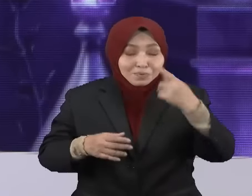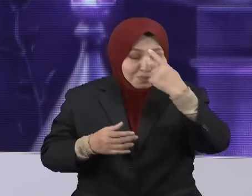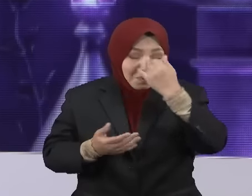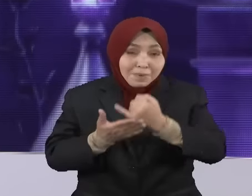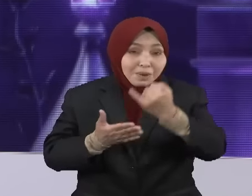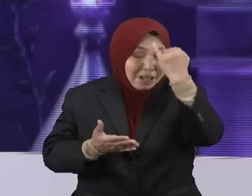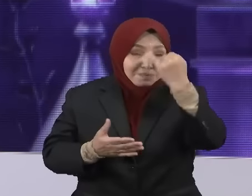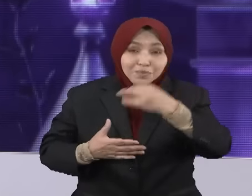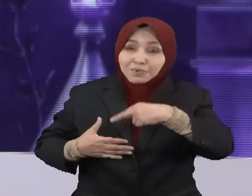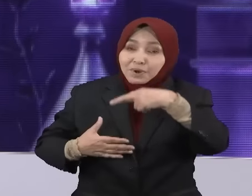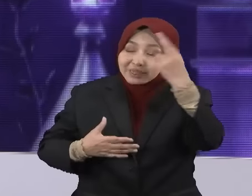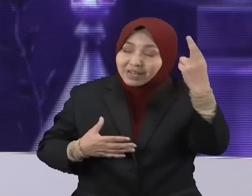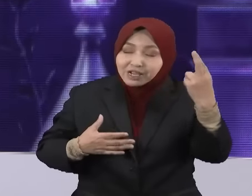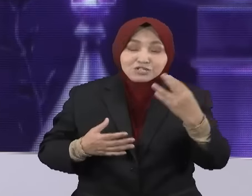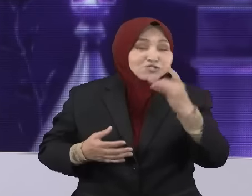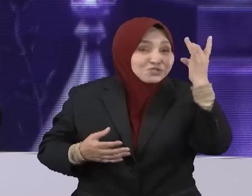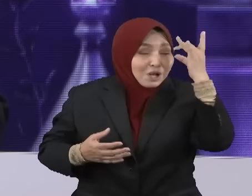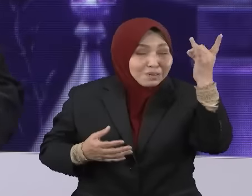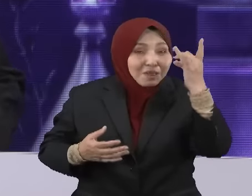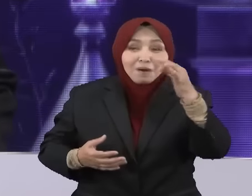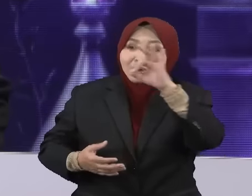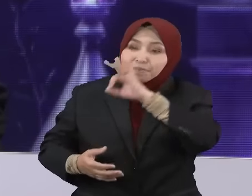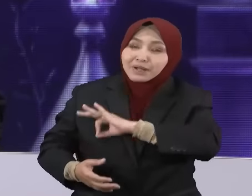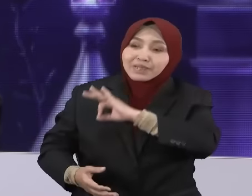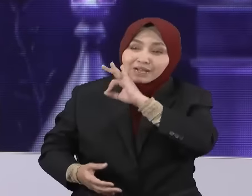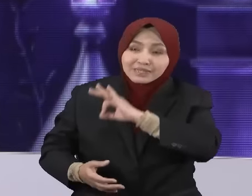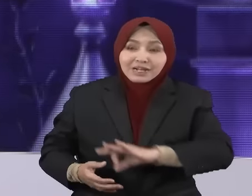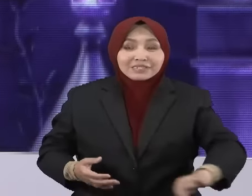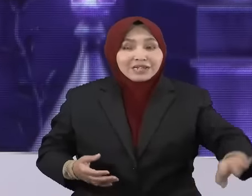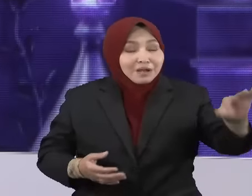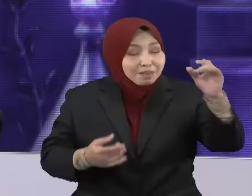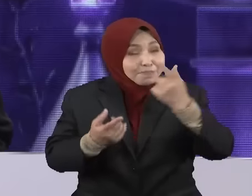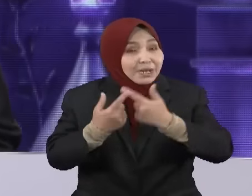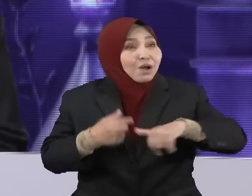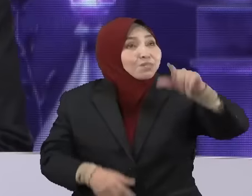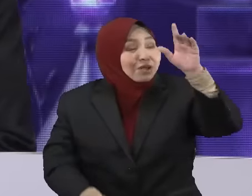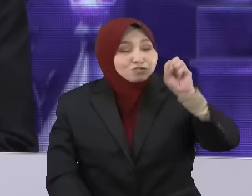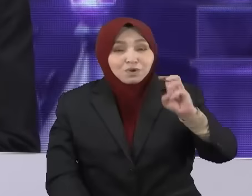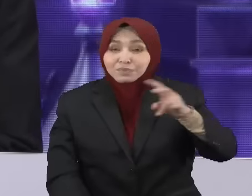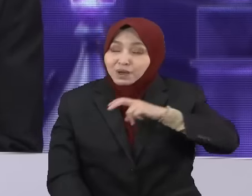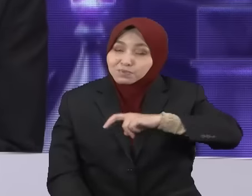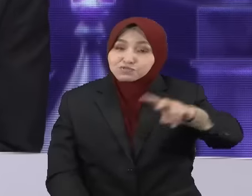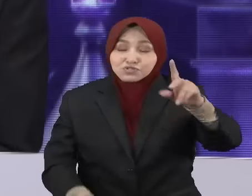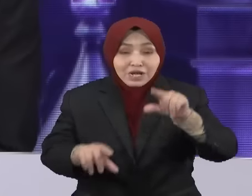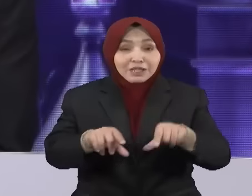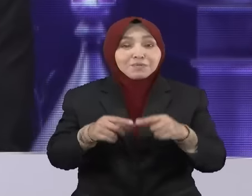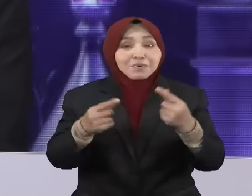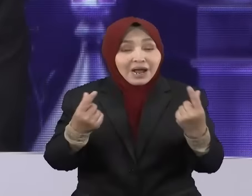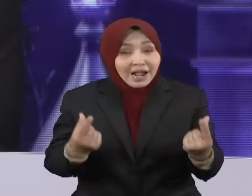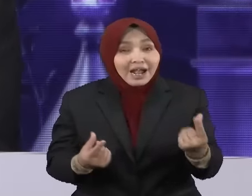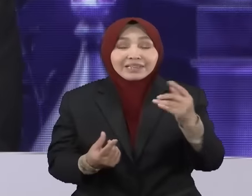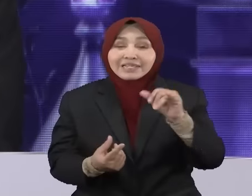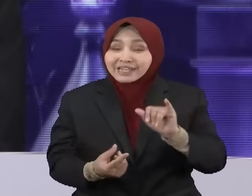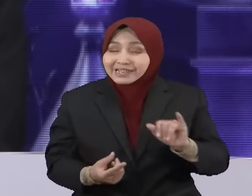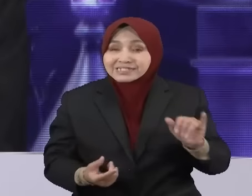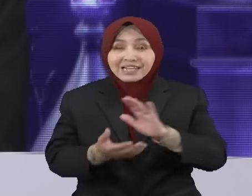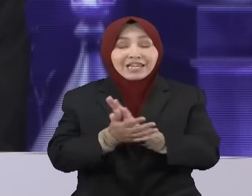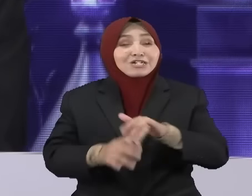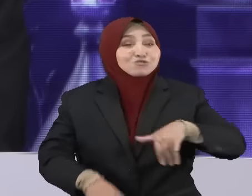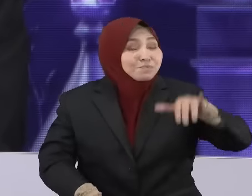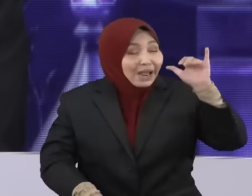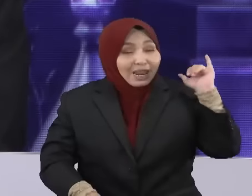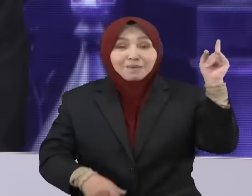insya-Allah bermanfaat dan mendapatkan jalan di sisi Allah Subhanahu wa taala. Musafir Qurani lah kita kata. Semalam dah